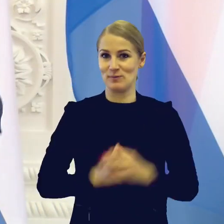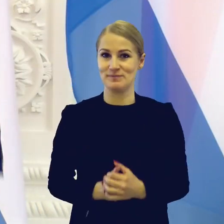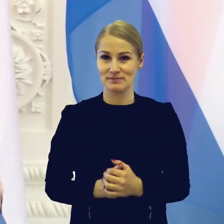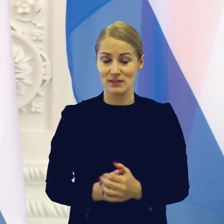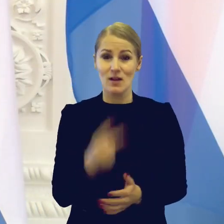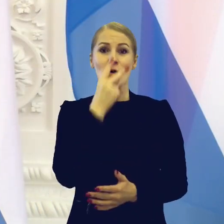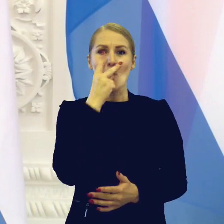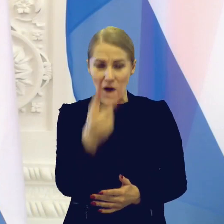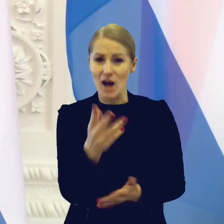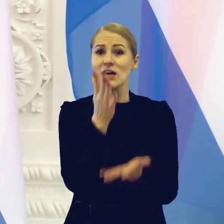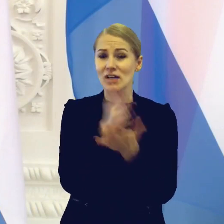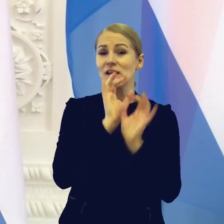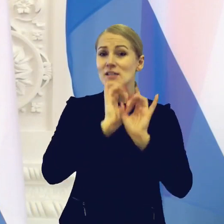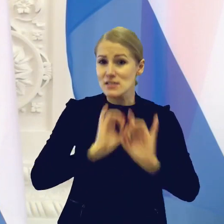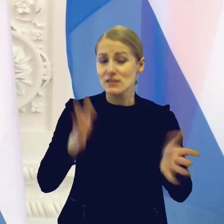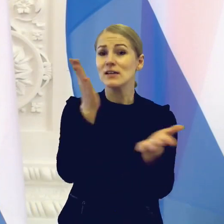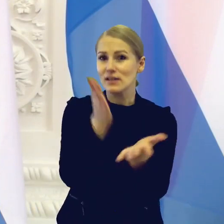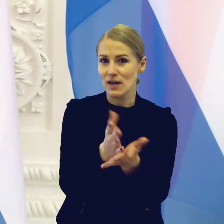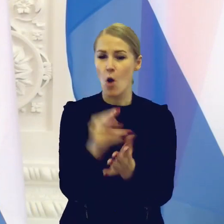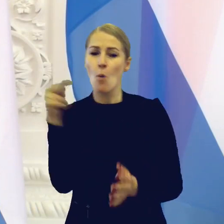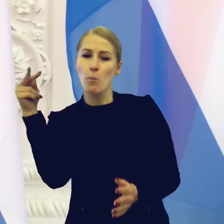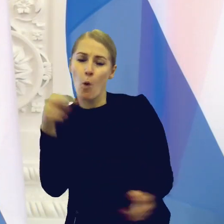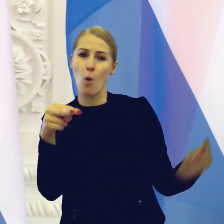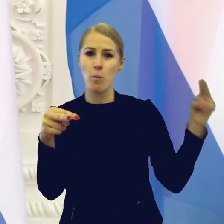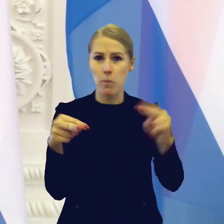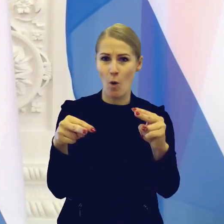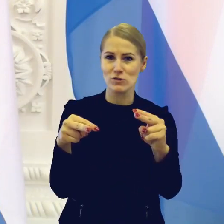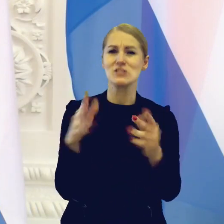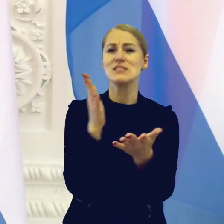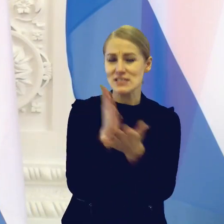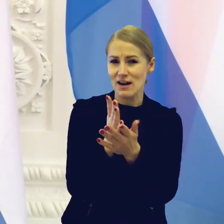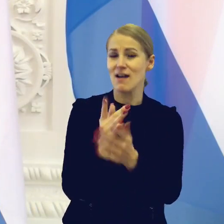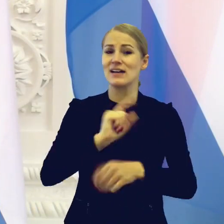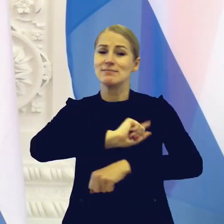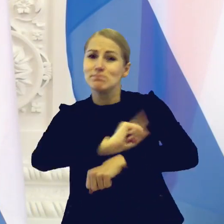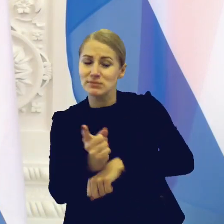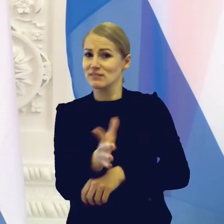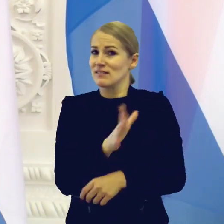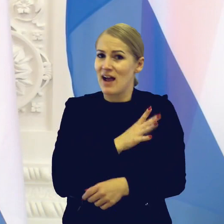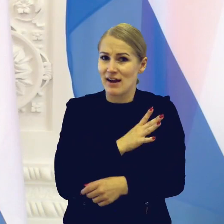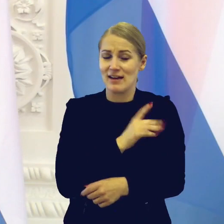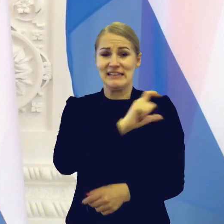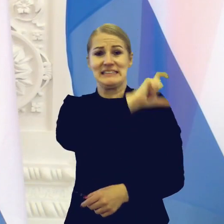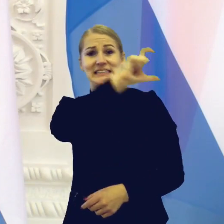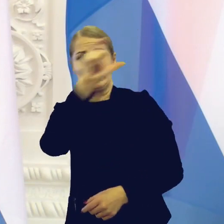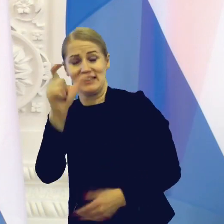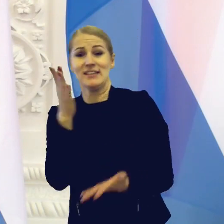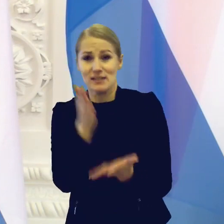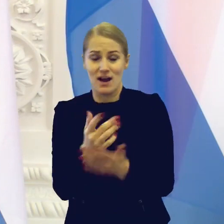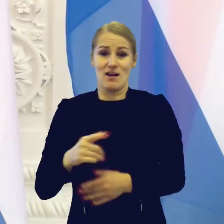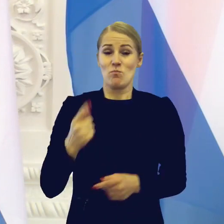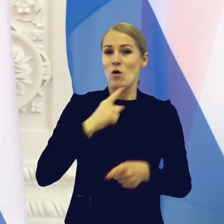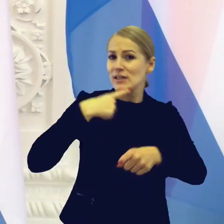tam tikrus skirtumus ir tam galbūt požiūrį, kaip greitai tas procesas turėtų vykti, kaip greitai turėtų būti